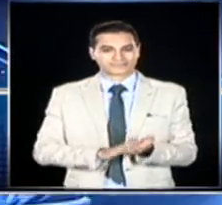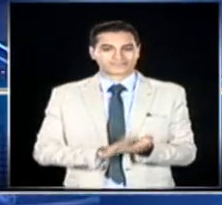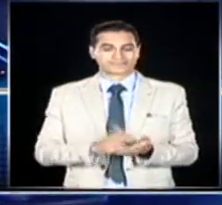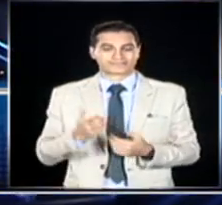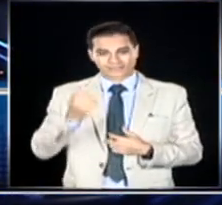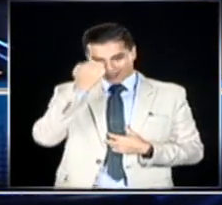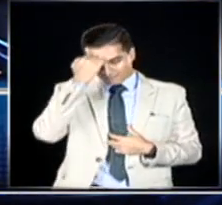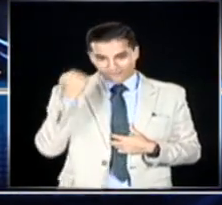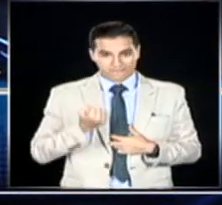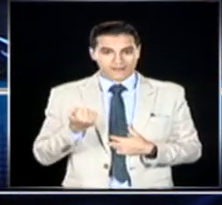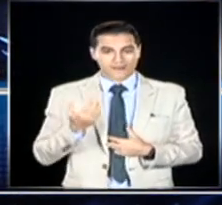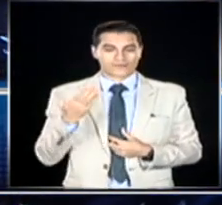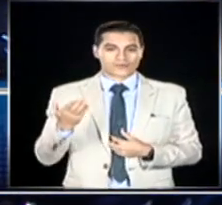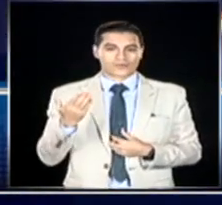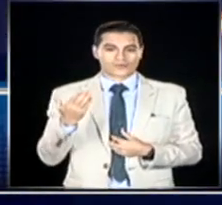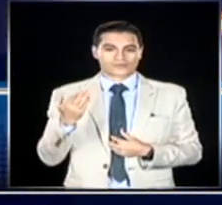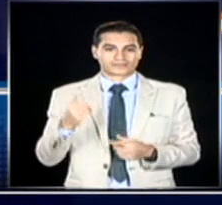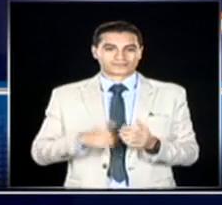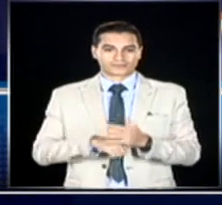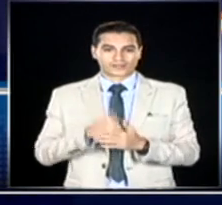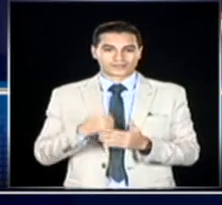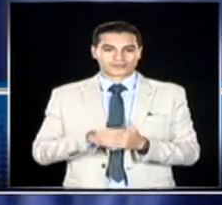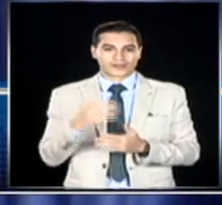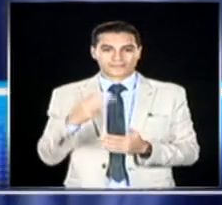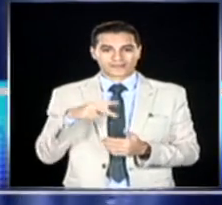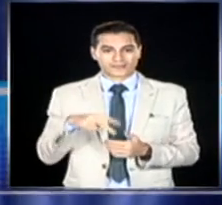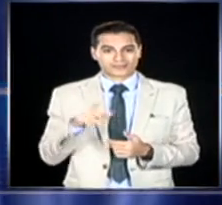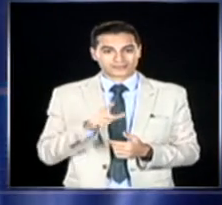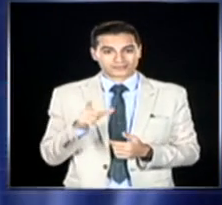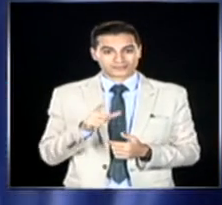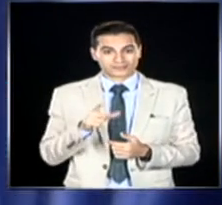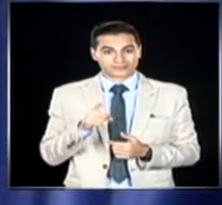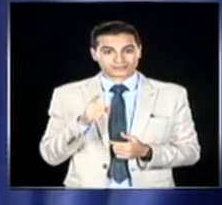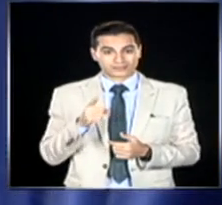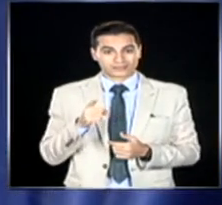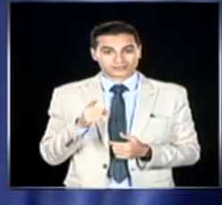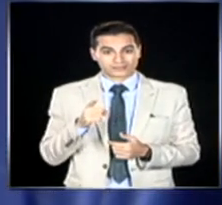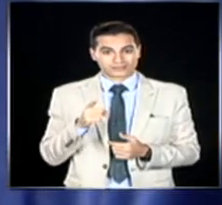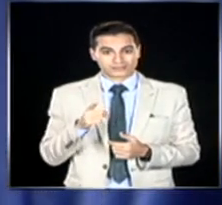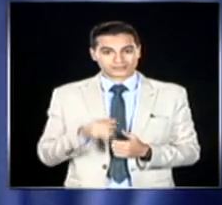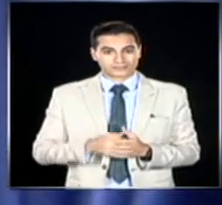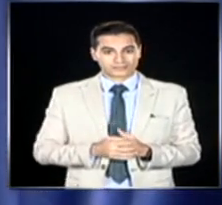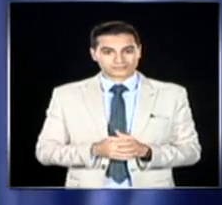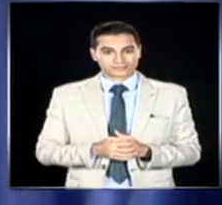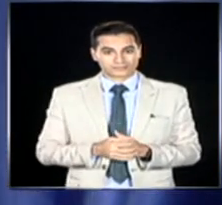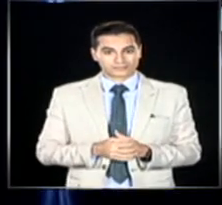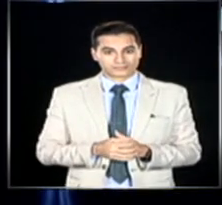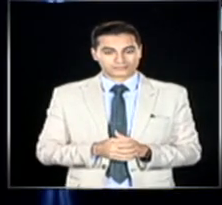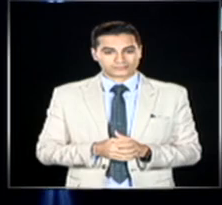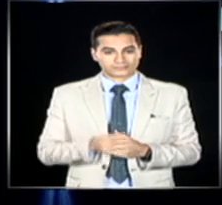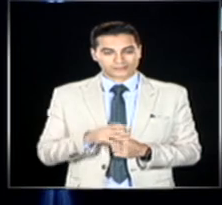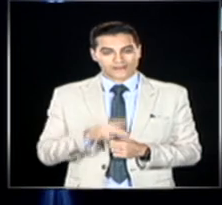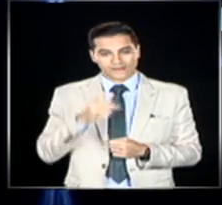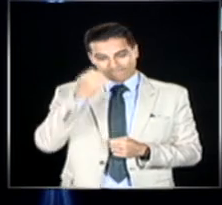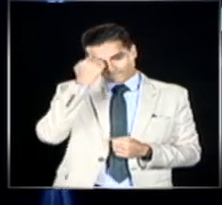الأكبر فوزاً باللقب 8 مرات. عبد الحي عبد شوي عندهم الحظ ما كانش معاهم. إيسنا الأقصر ألف